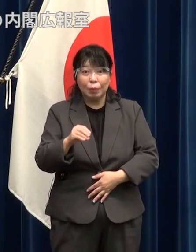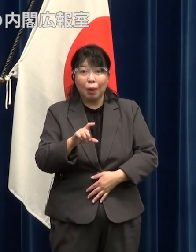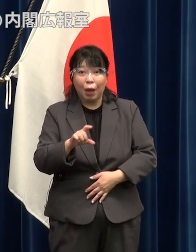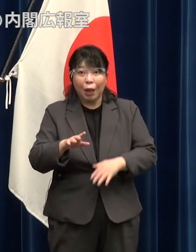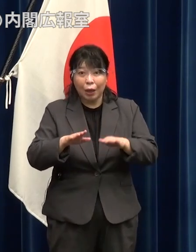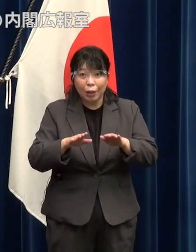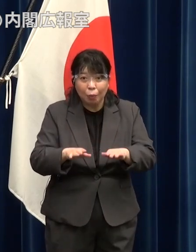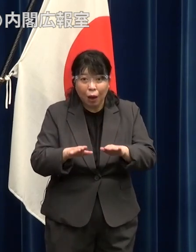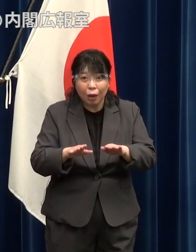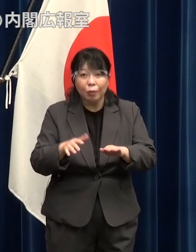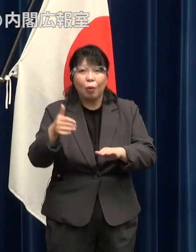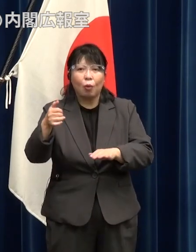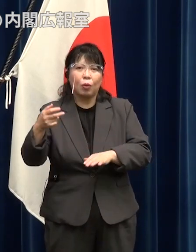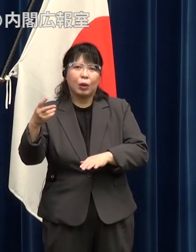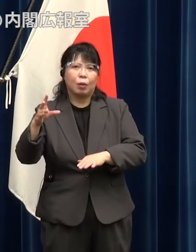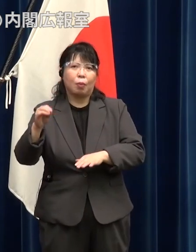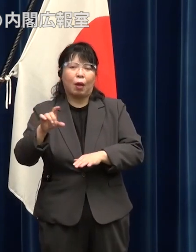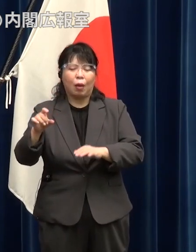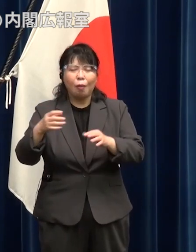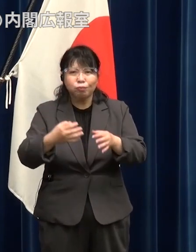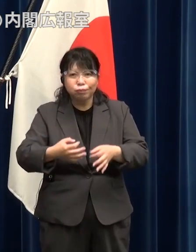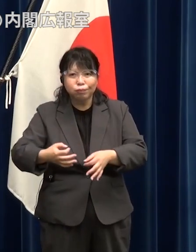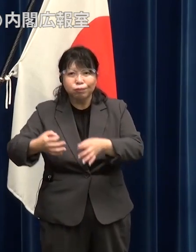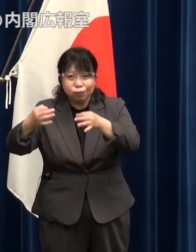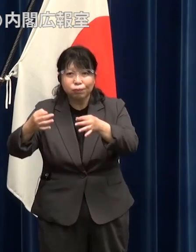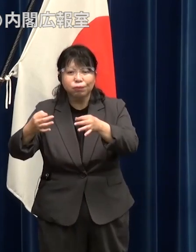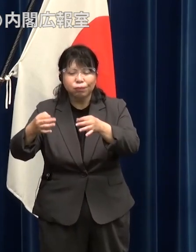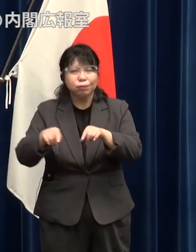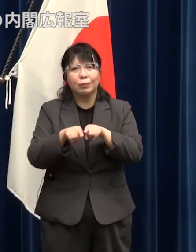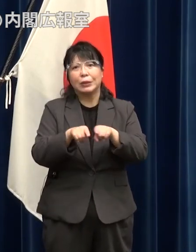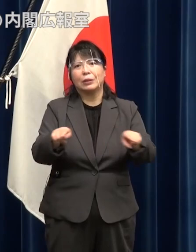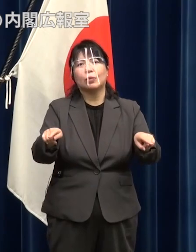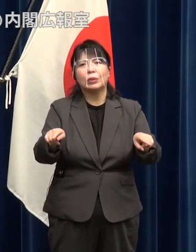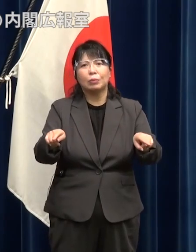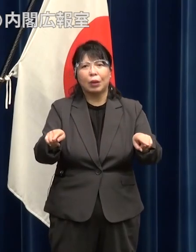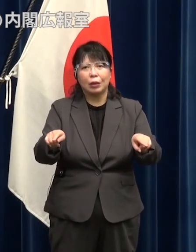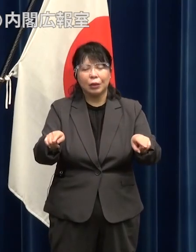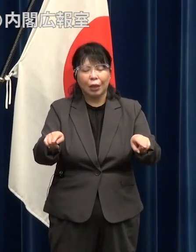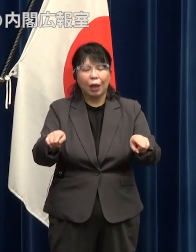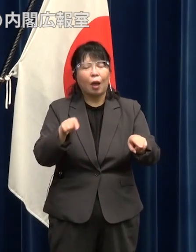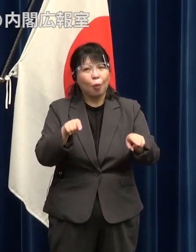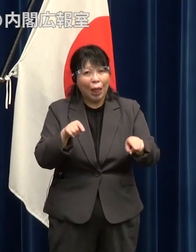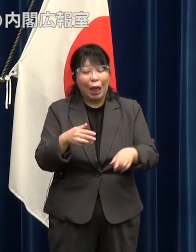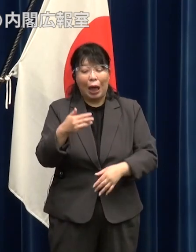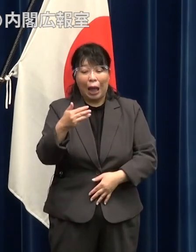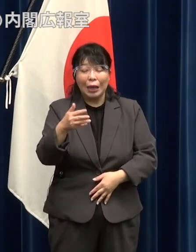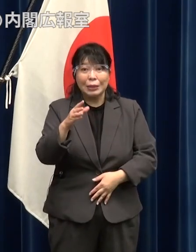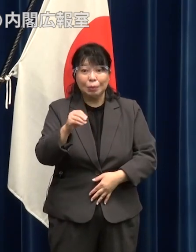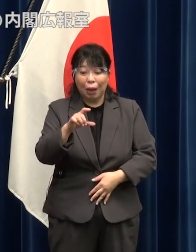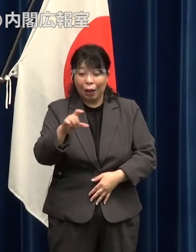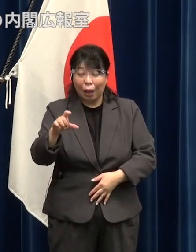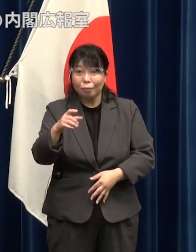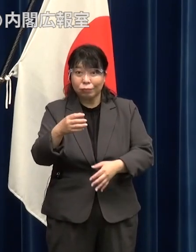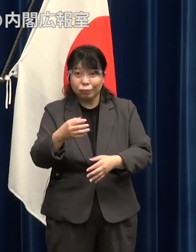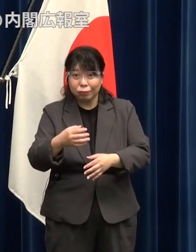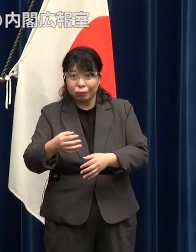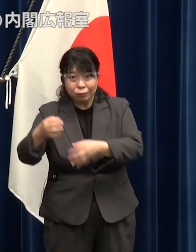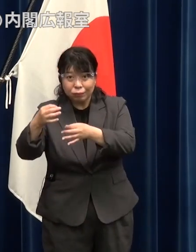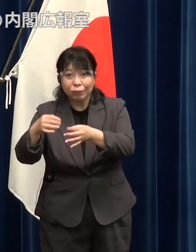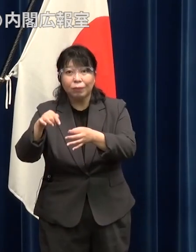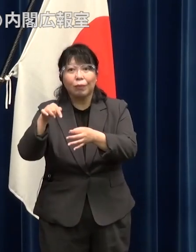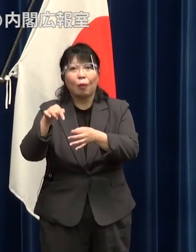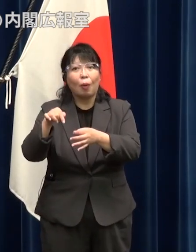万円に引き上げる方向で調整を指示いたしました。これは8万円の引き上げ、これは過去最大となります